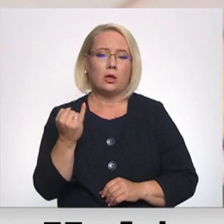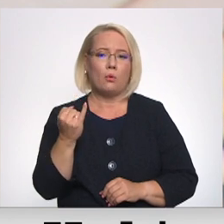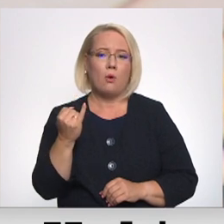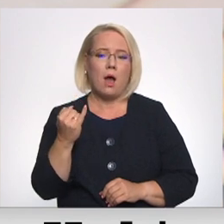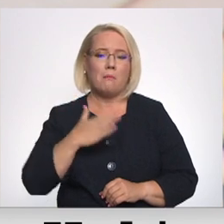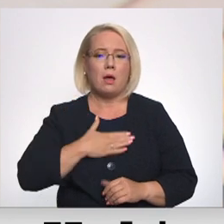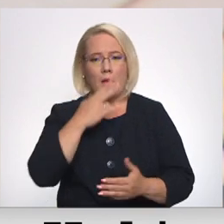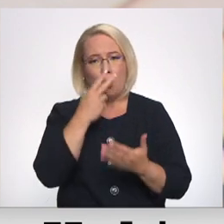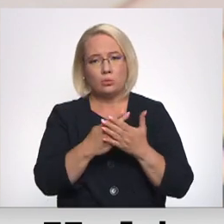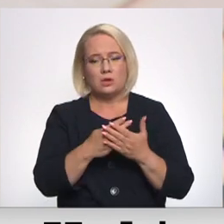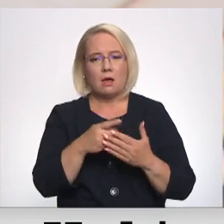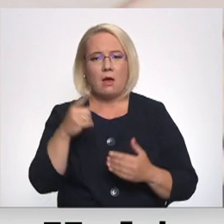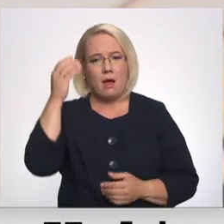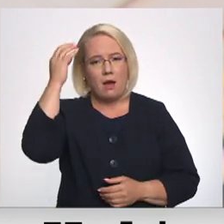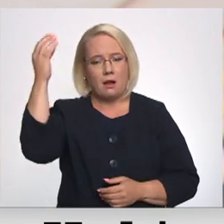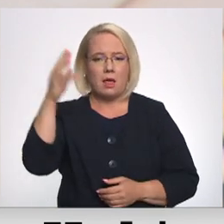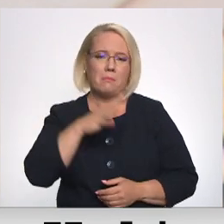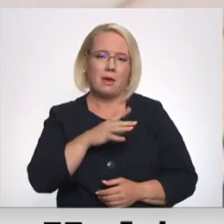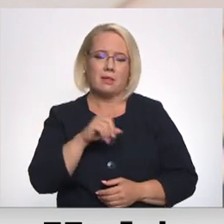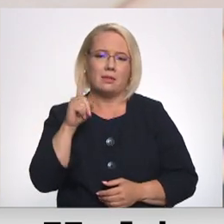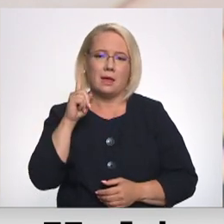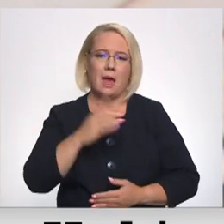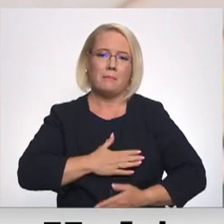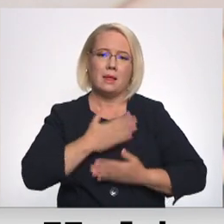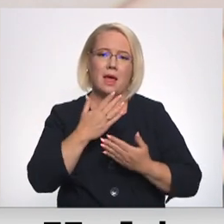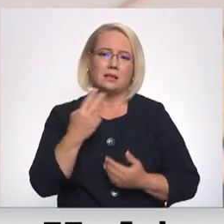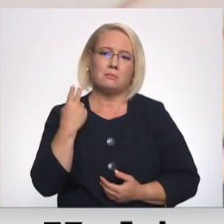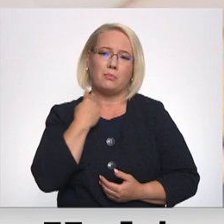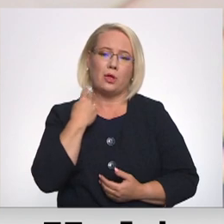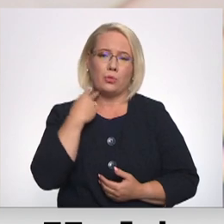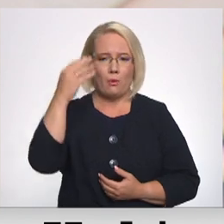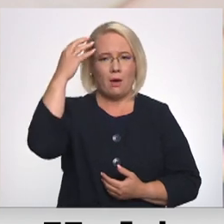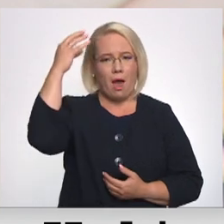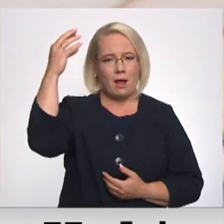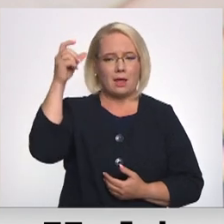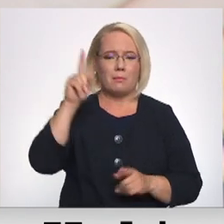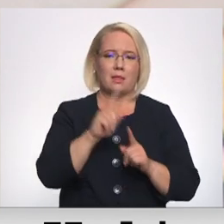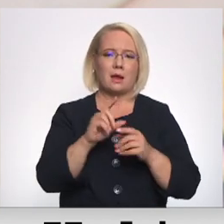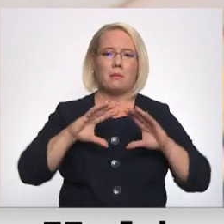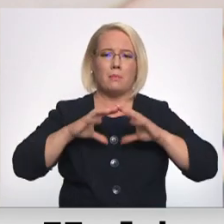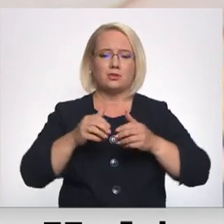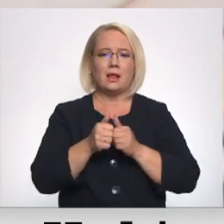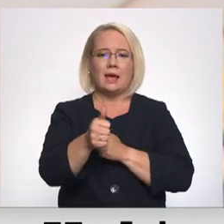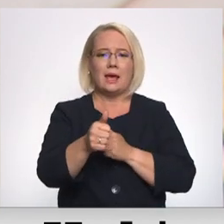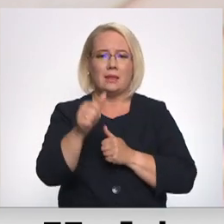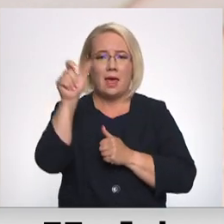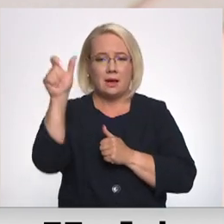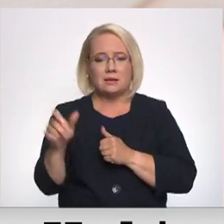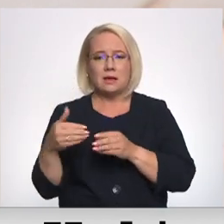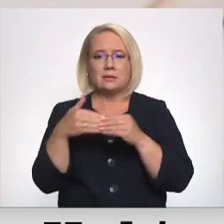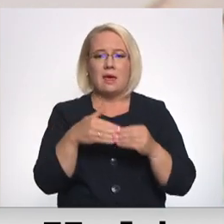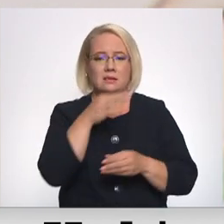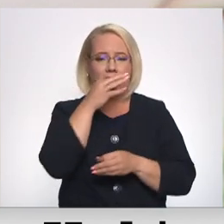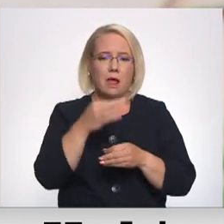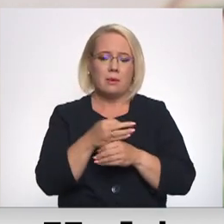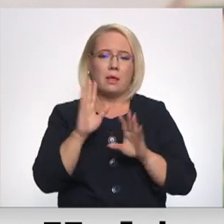manā uzskatā viņa bija ne tikai mīlēts britu monarhs, bet arī tāds pasaules līderis, kas nes atbildību ne tikai par